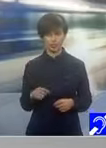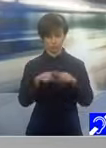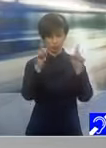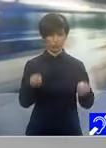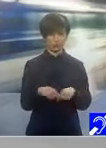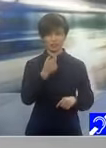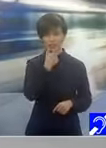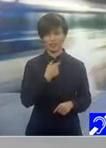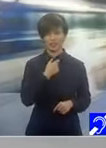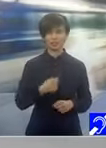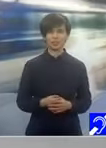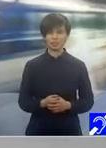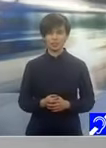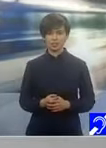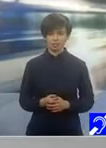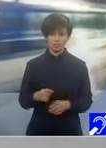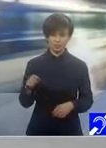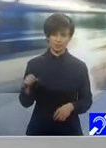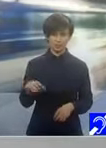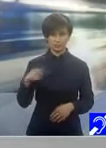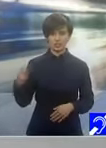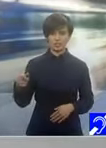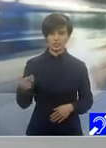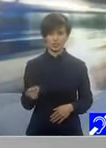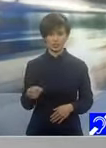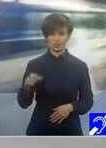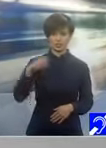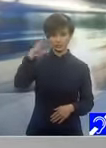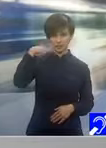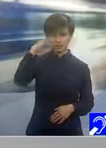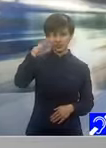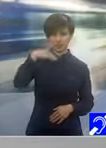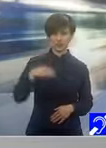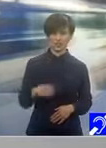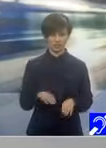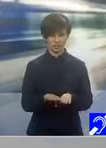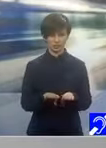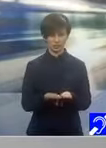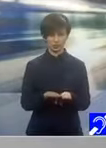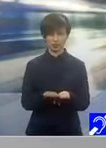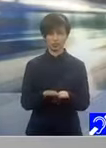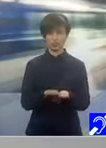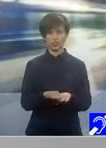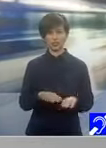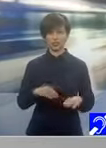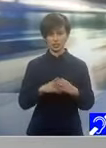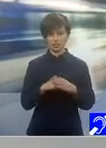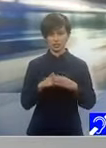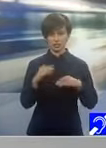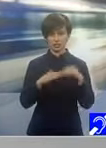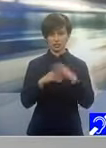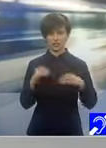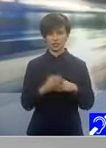în primele zile, când muncitorii săpau, practic desfăceau fundația piatră cu piatră, pentru că ea a